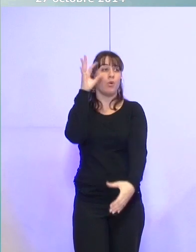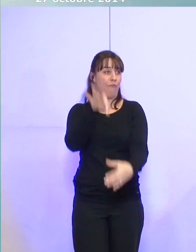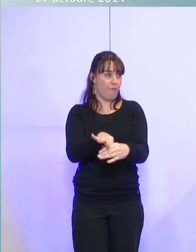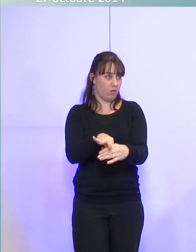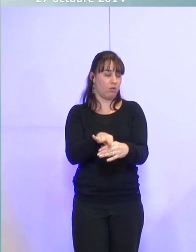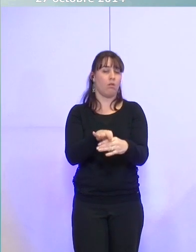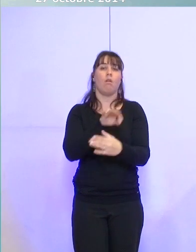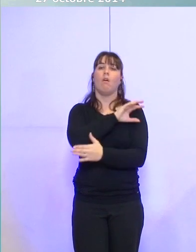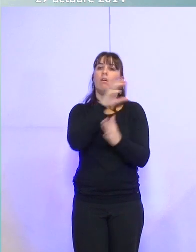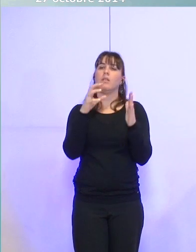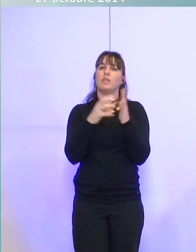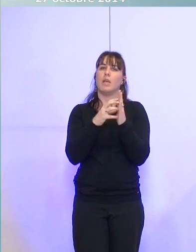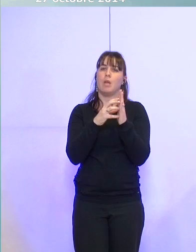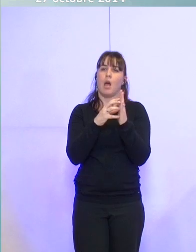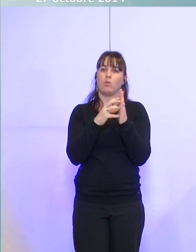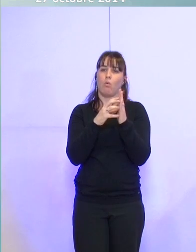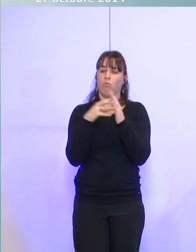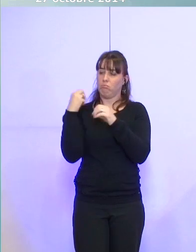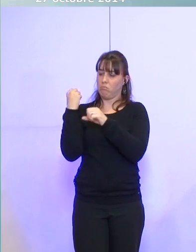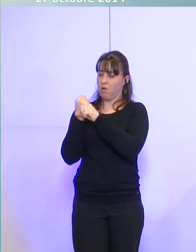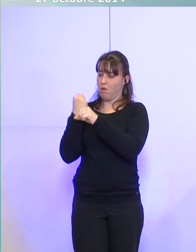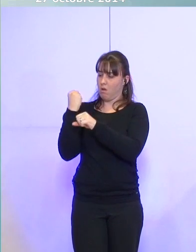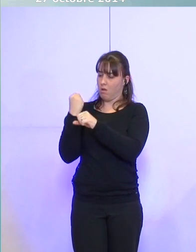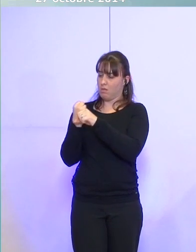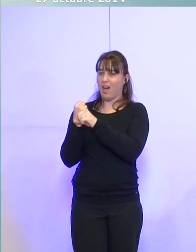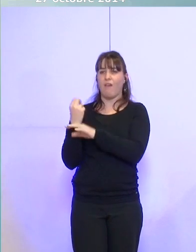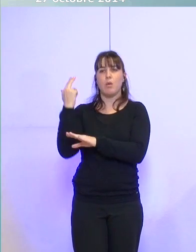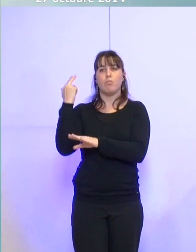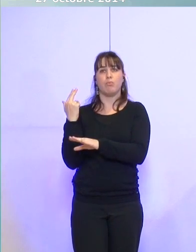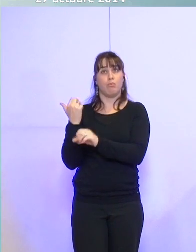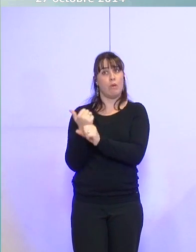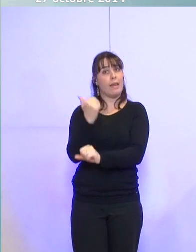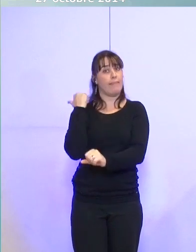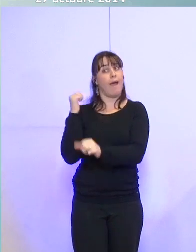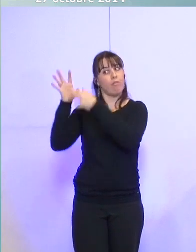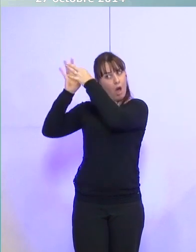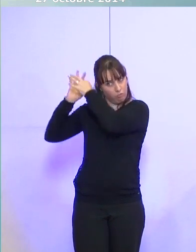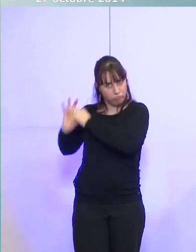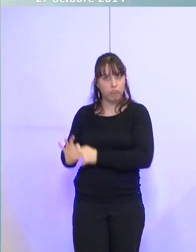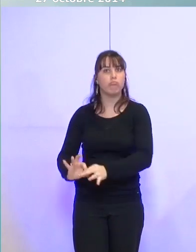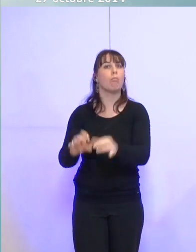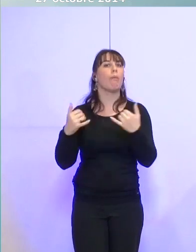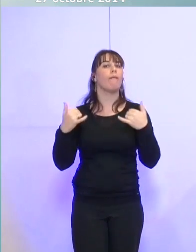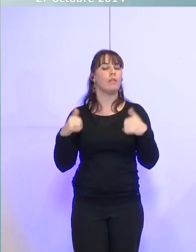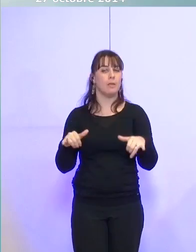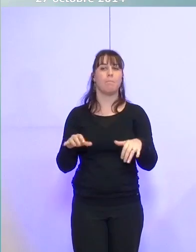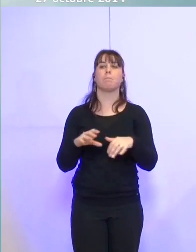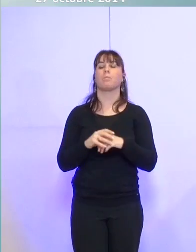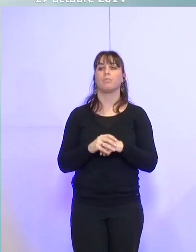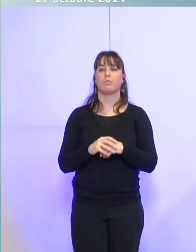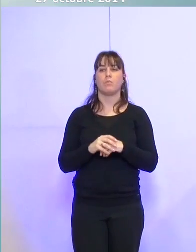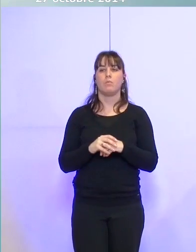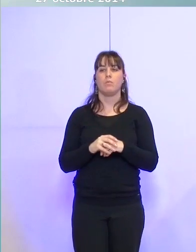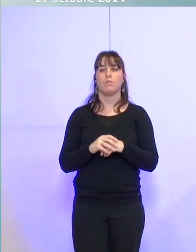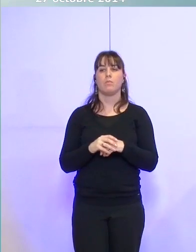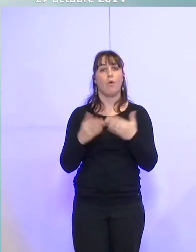une délibération qui continue ce travail qui a été initié il y a un an maintenant et qui consiste donc à prendre acte